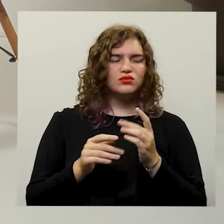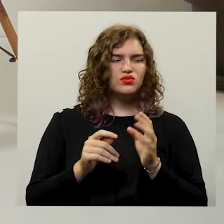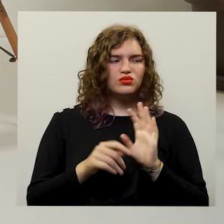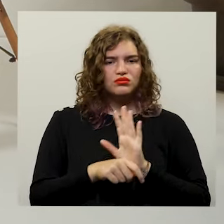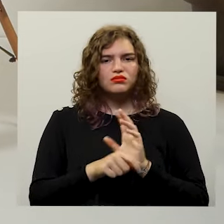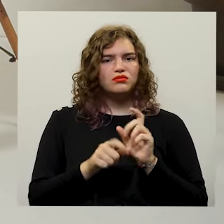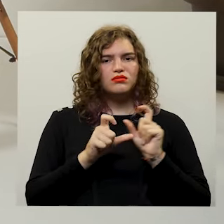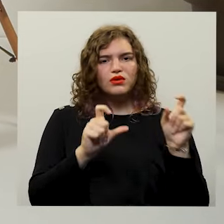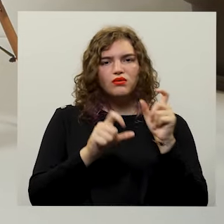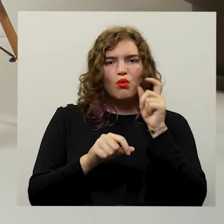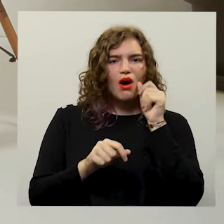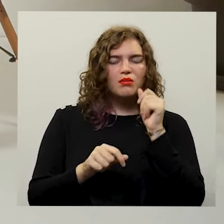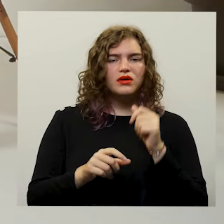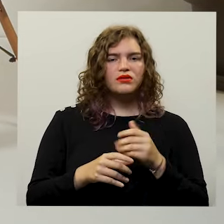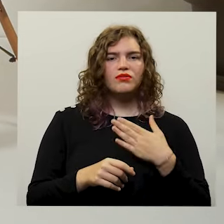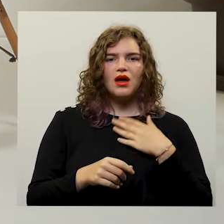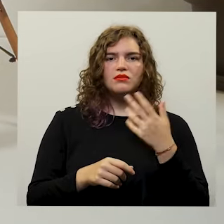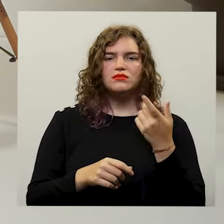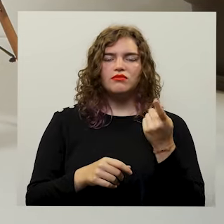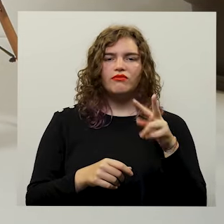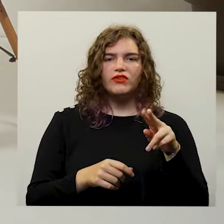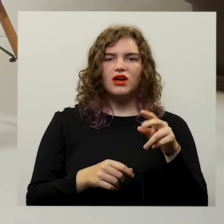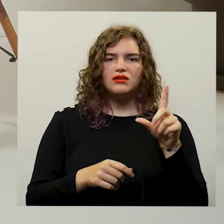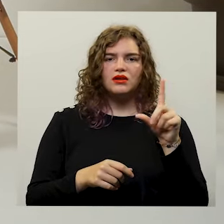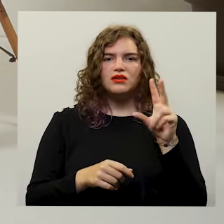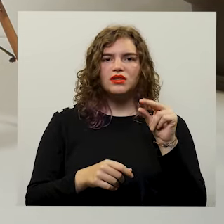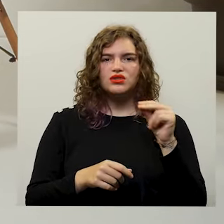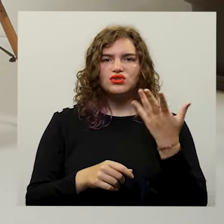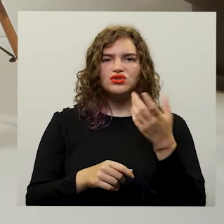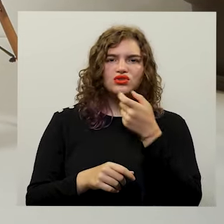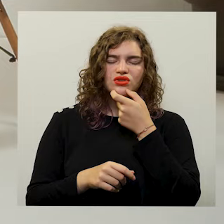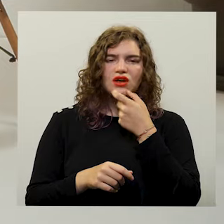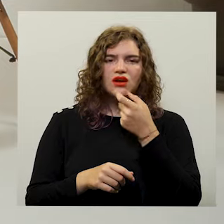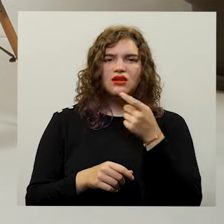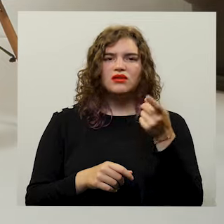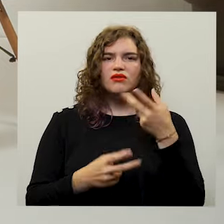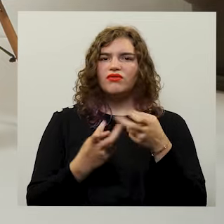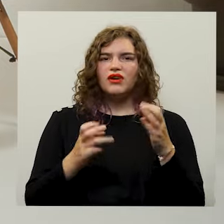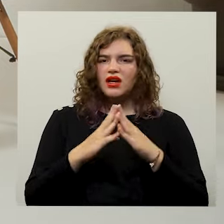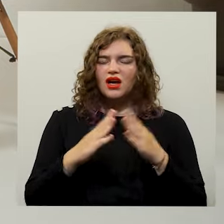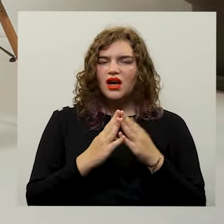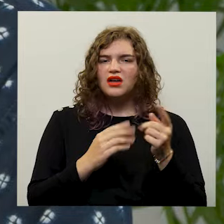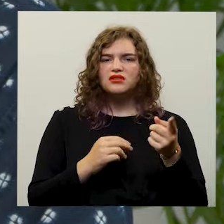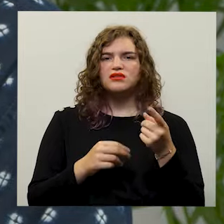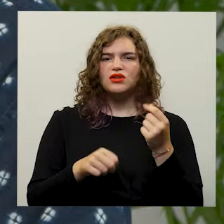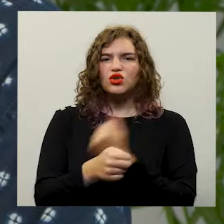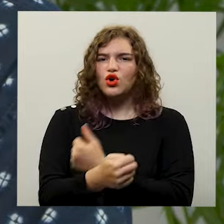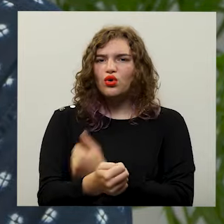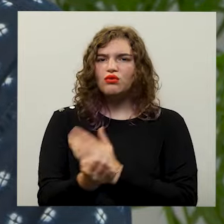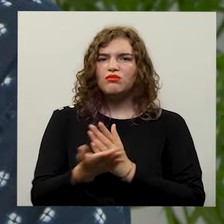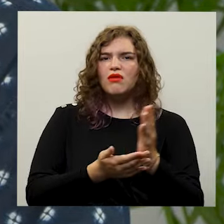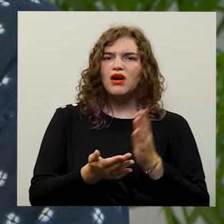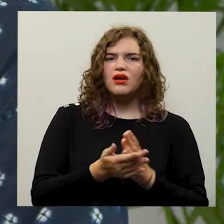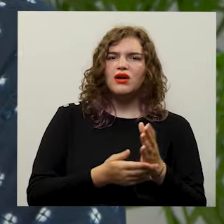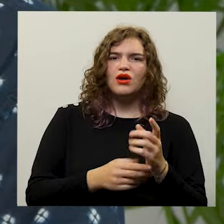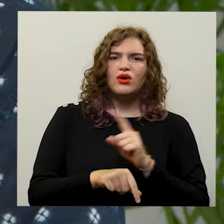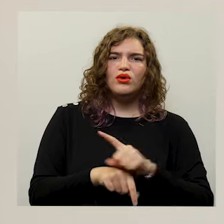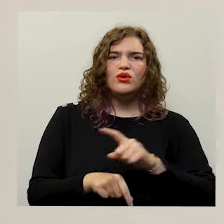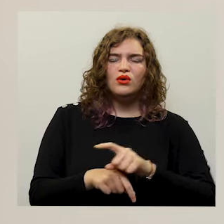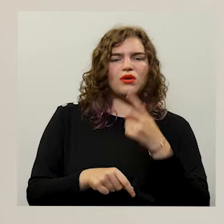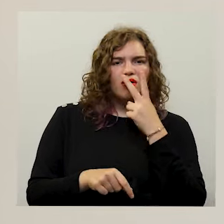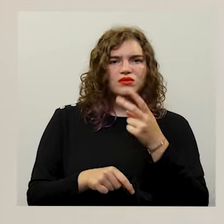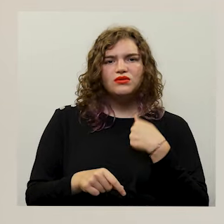Un lucru, am un frate, 35 de ani, a fost pe droguri. Homeless, fără casă, fără nimic. Un lucru pe care am